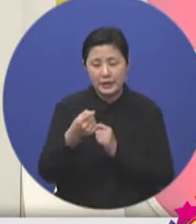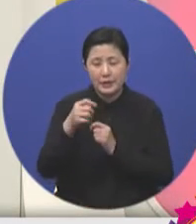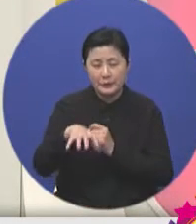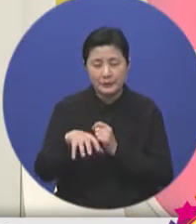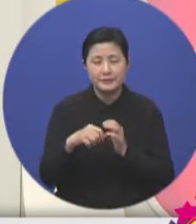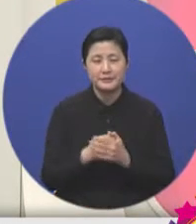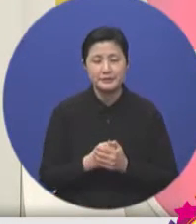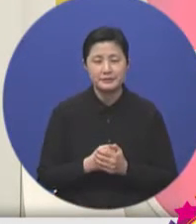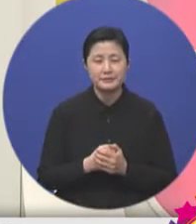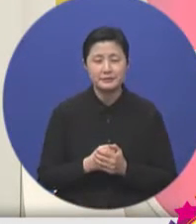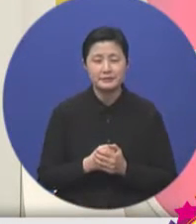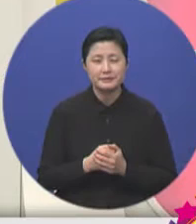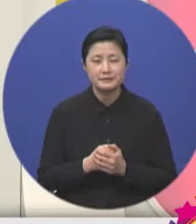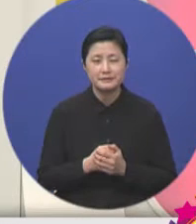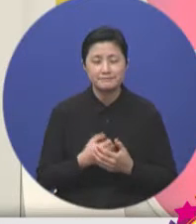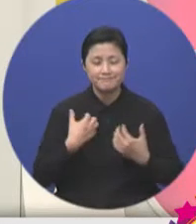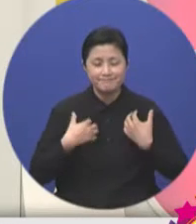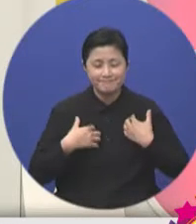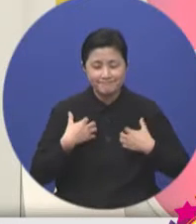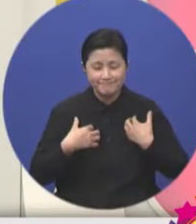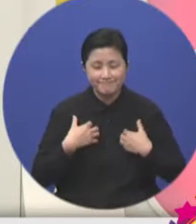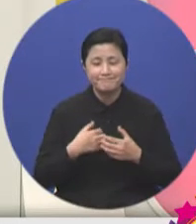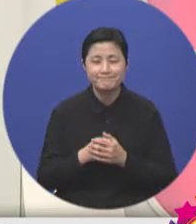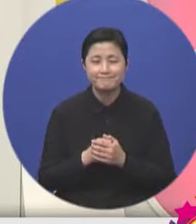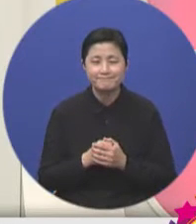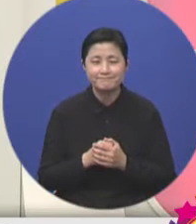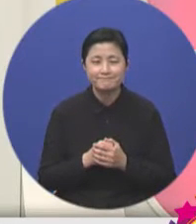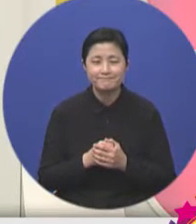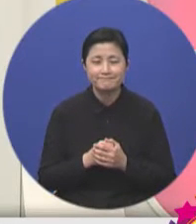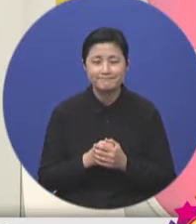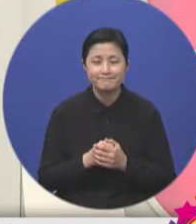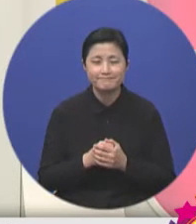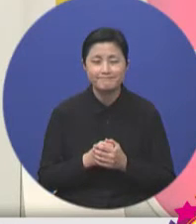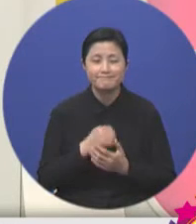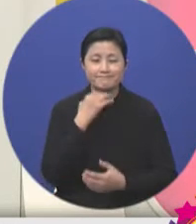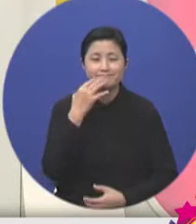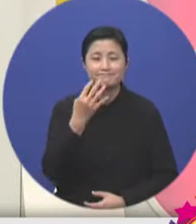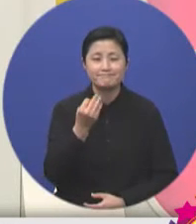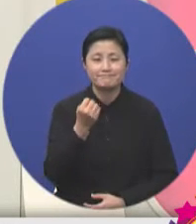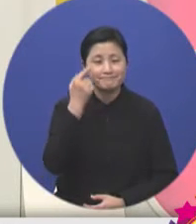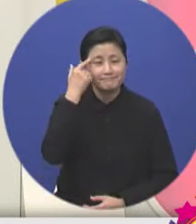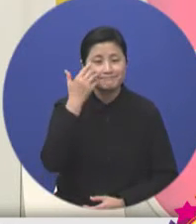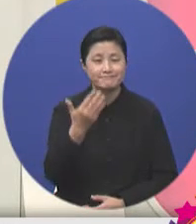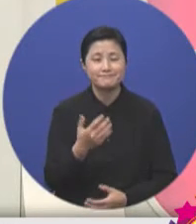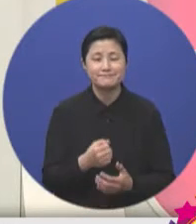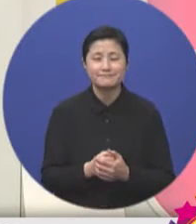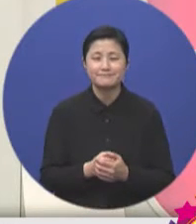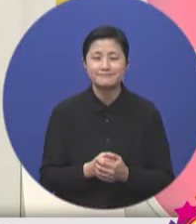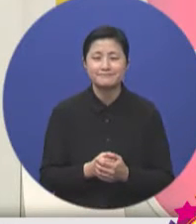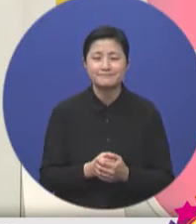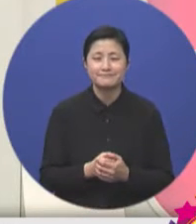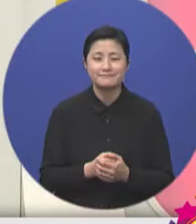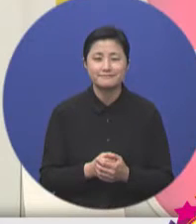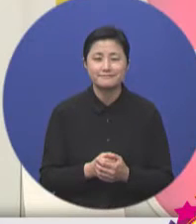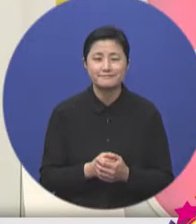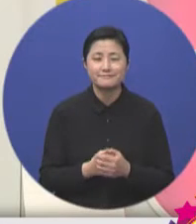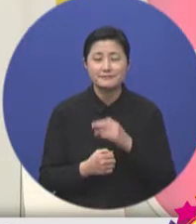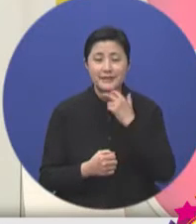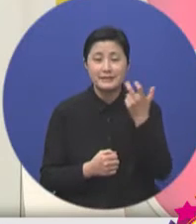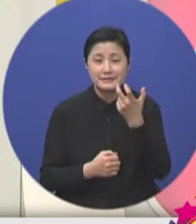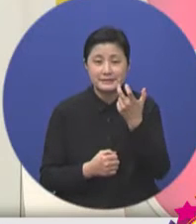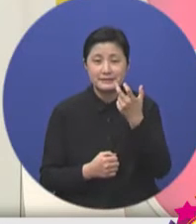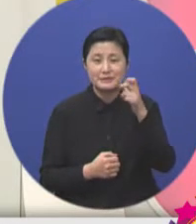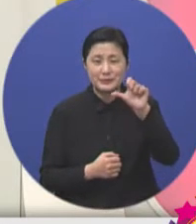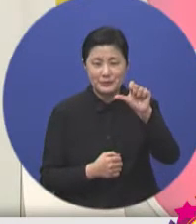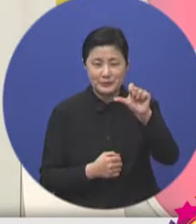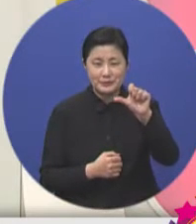데 사십니다. 네, 반갑습니다. 몇 학년 몇 반이세요? 우리 아버님. 네, 7학년